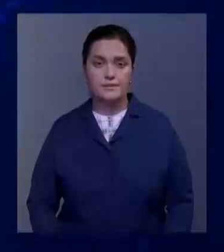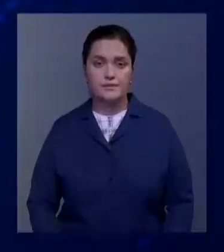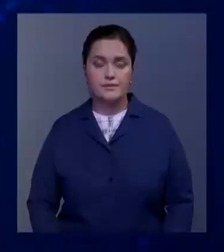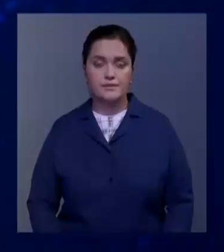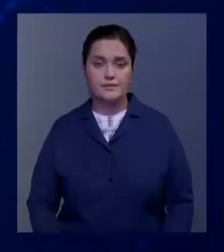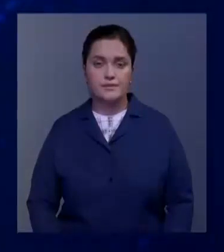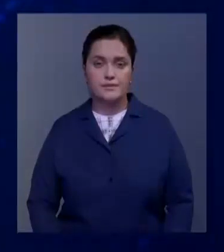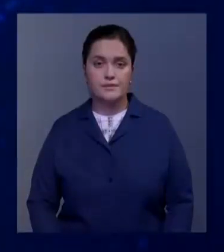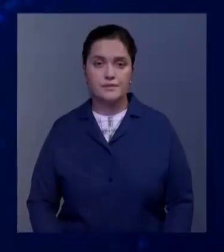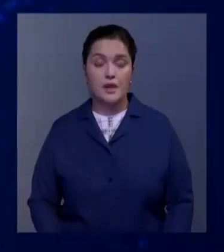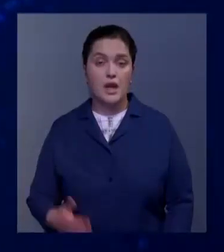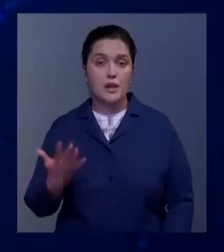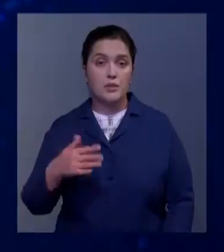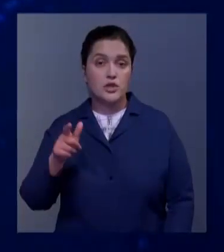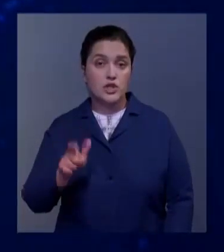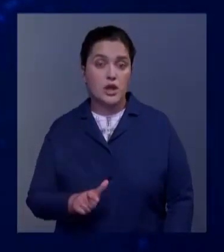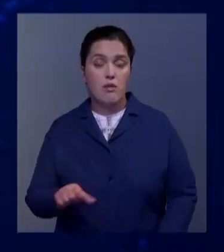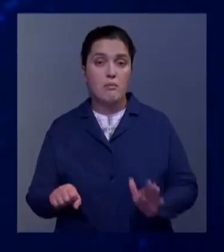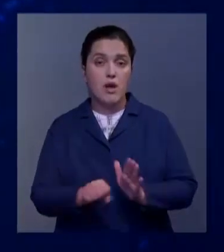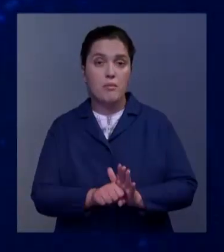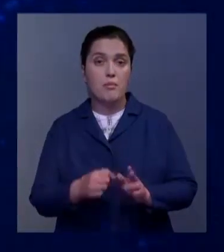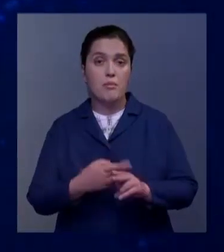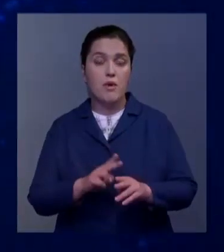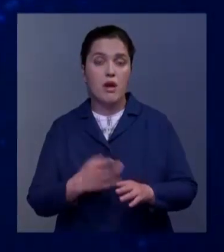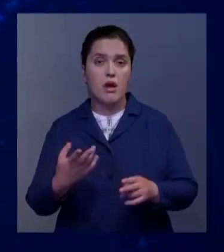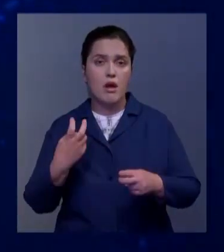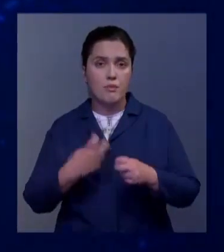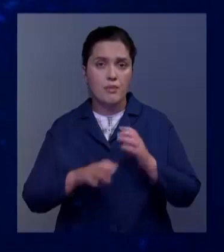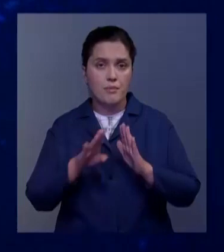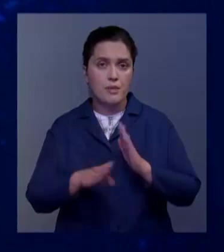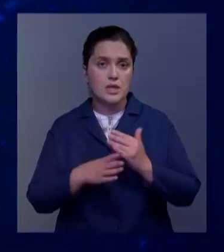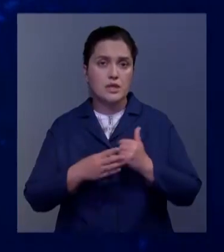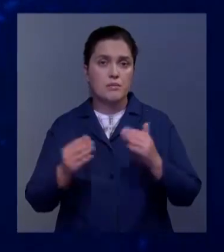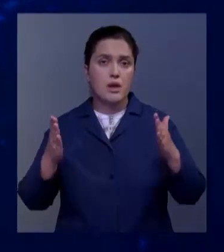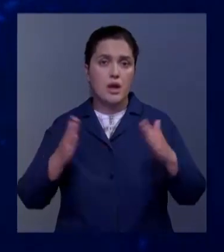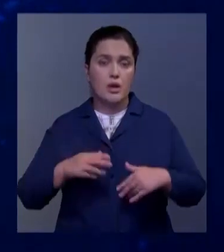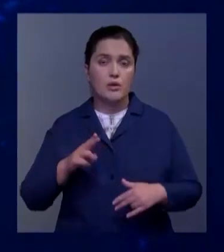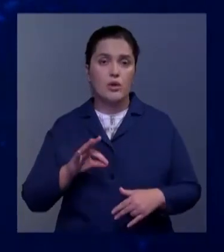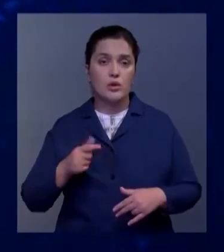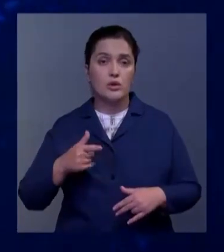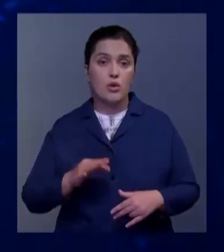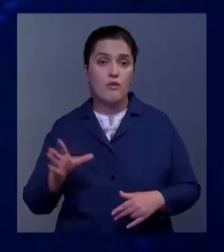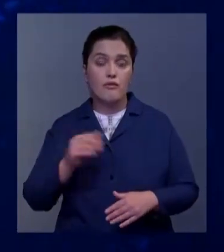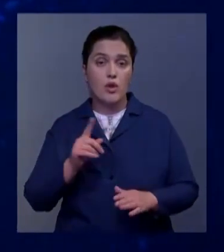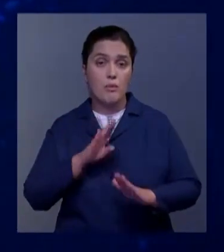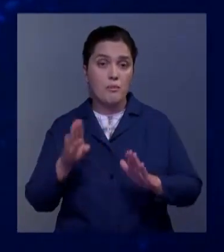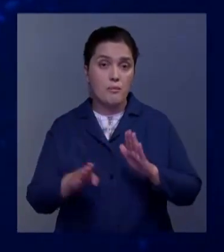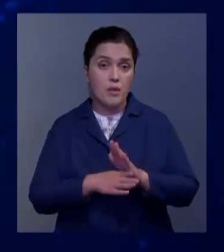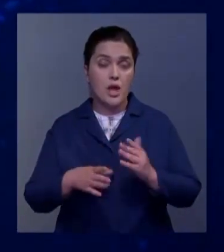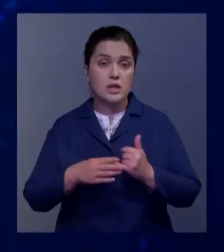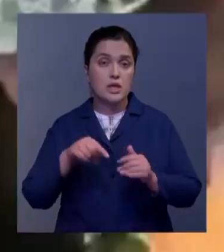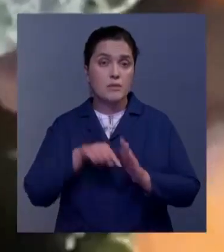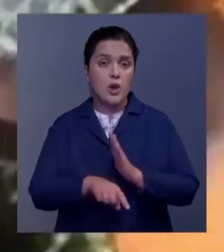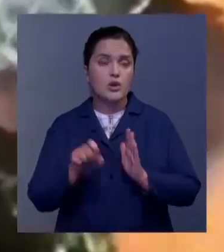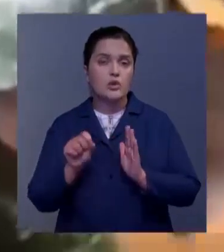И к событиям в мире. Как минимум 50 человек погибли в результате обрушения шахты на востоке Демократической Республики Конго. Все, кто находился в это